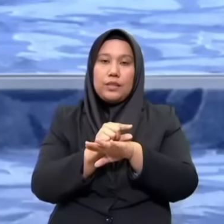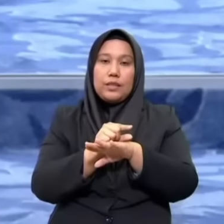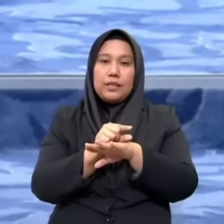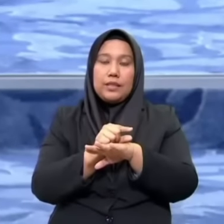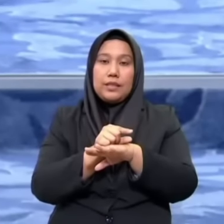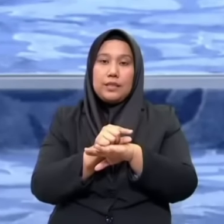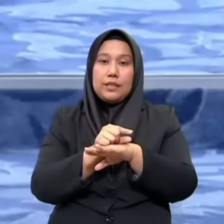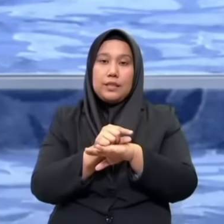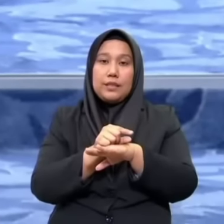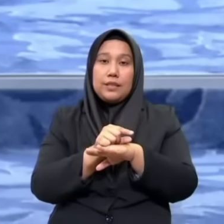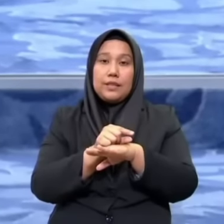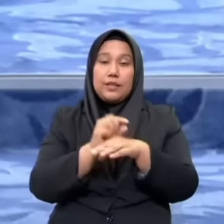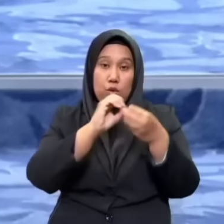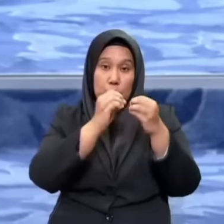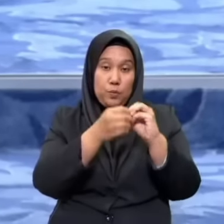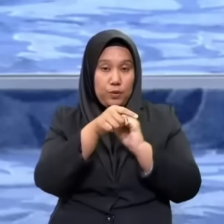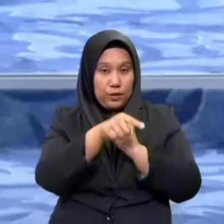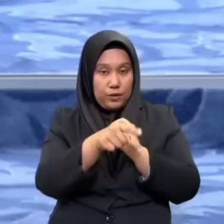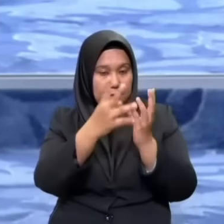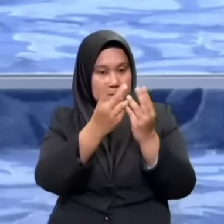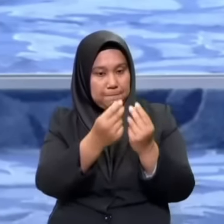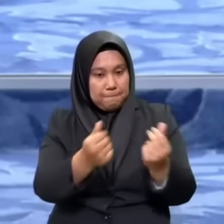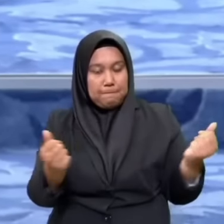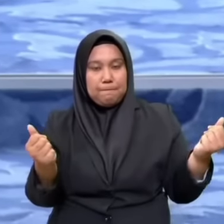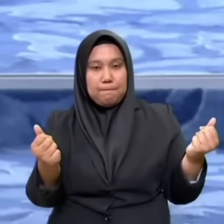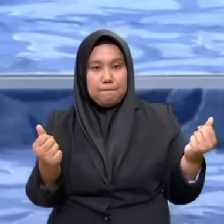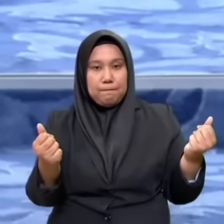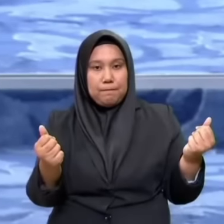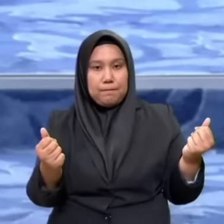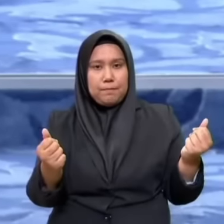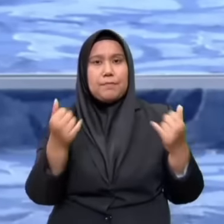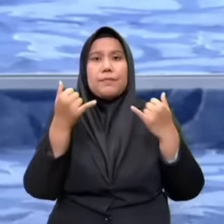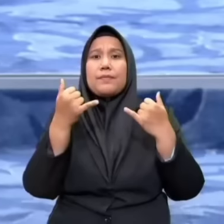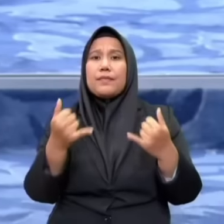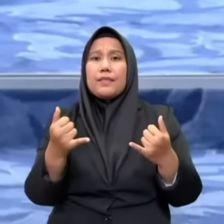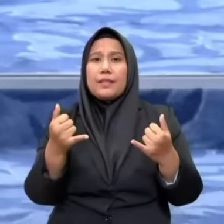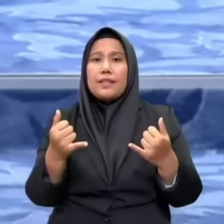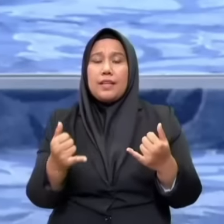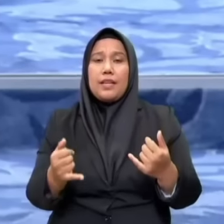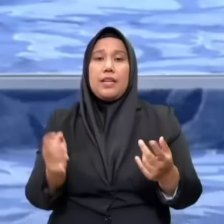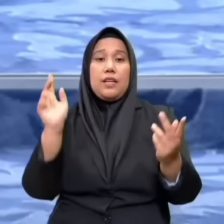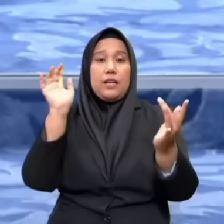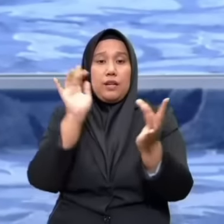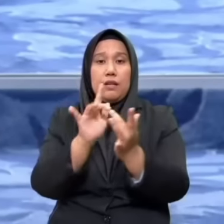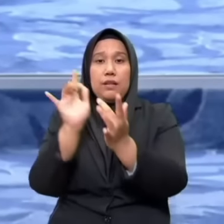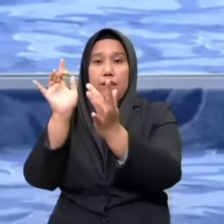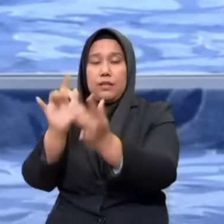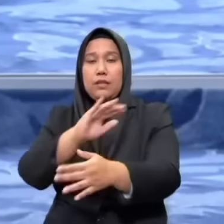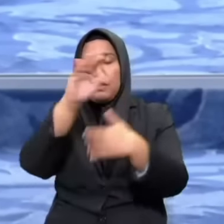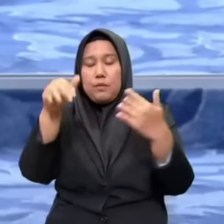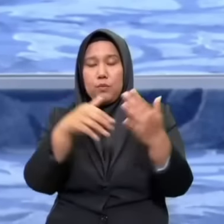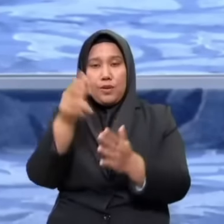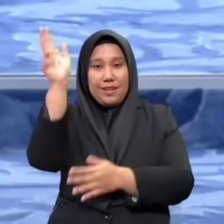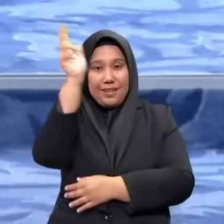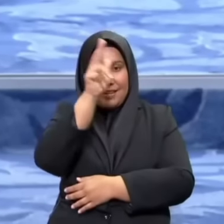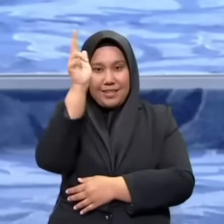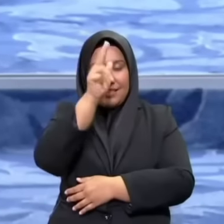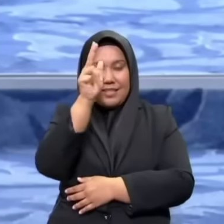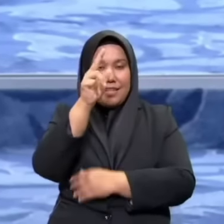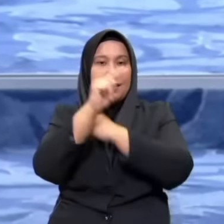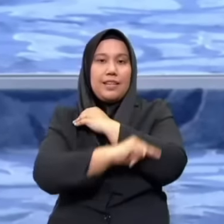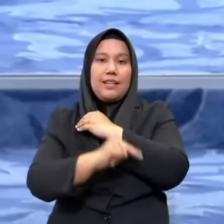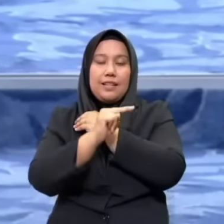kita guna angka itu dan kita selesaikan. Kemudian saya rujuk kepada semua kerajaan negeri. Ya, dan setakat ini